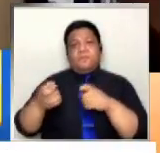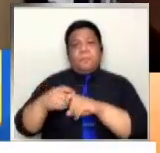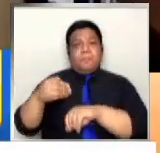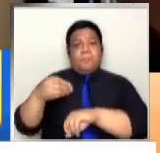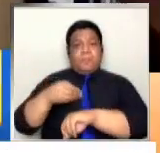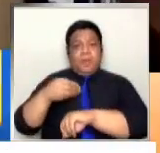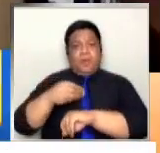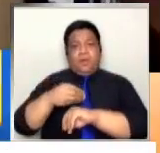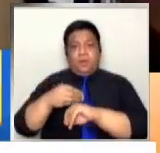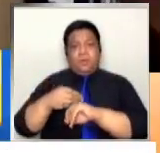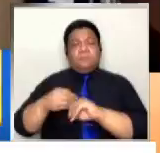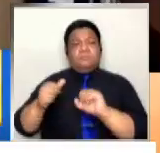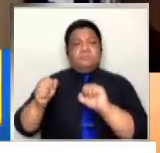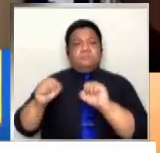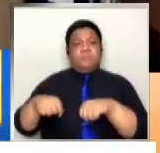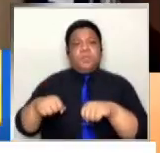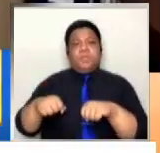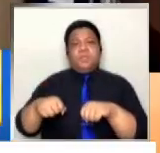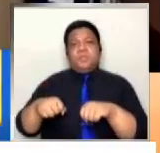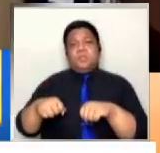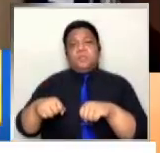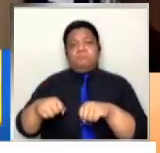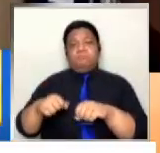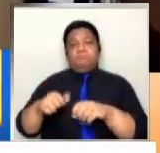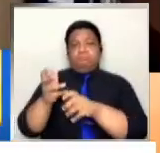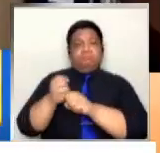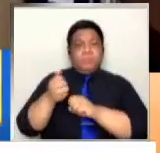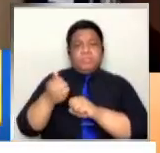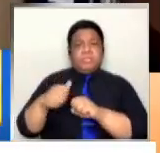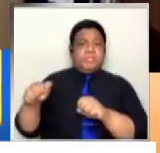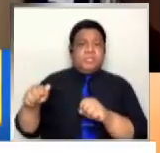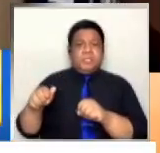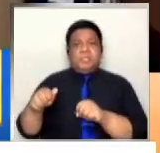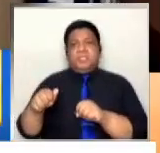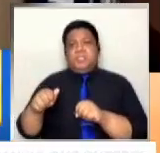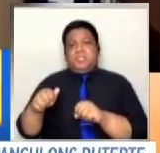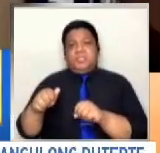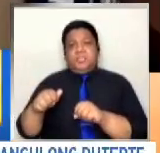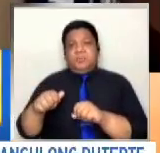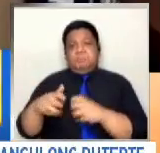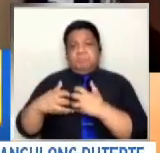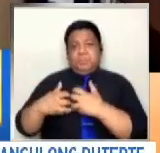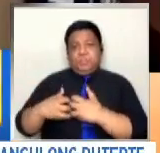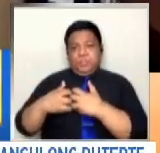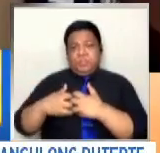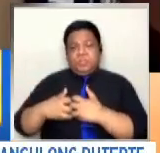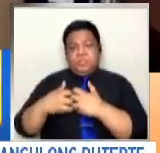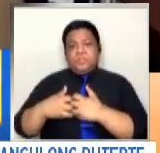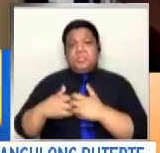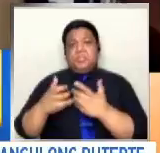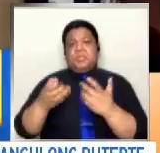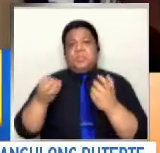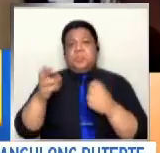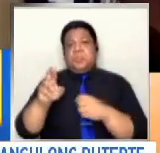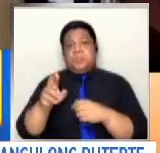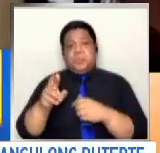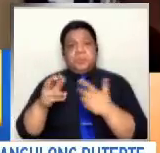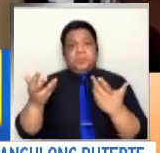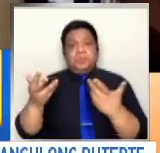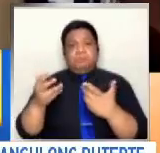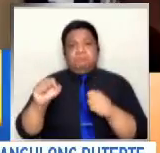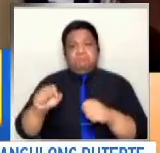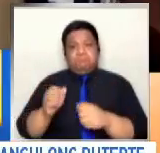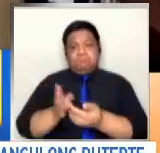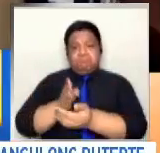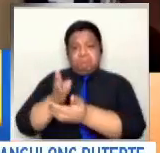pwede nilang kunin kahit saang machine or kaya naman sa mga over the counter makuha yung